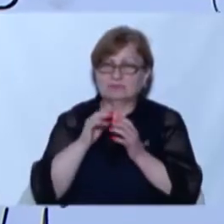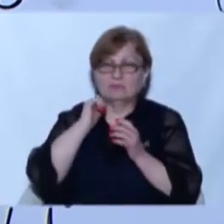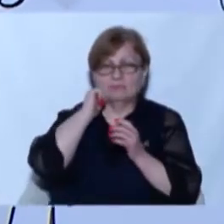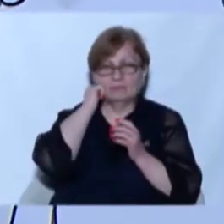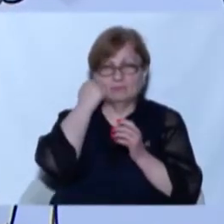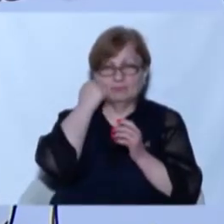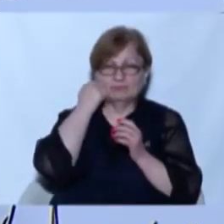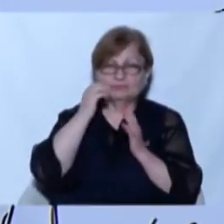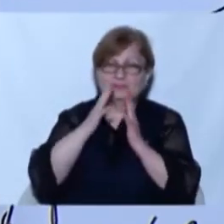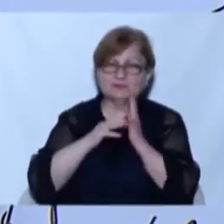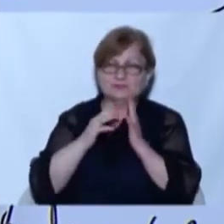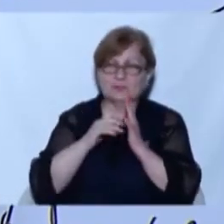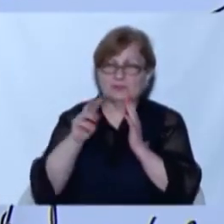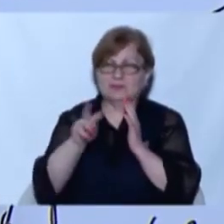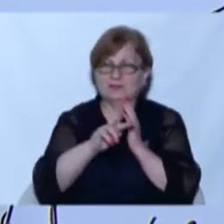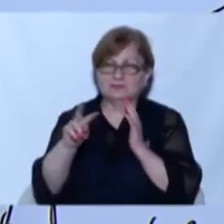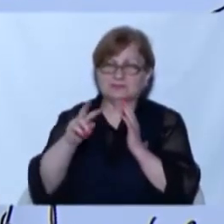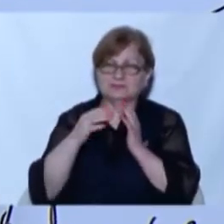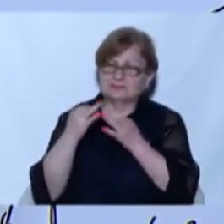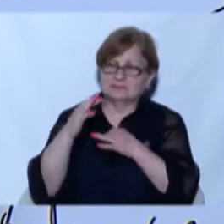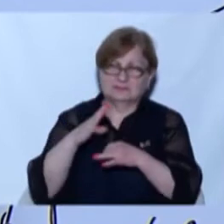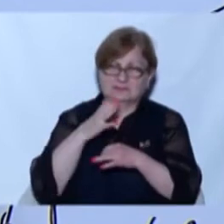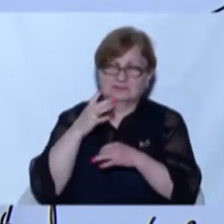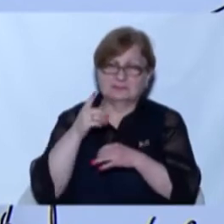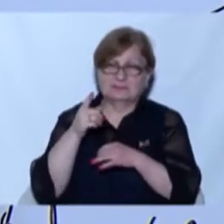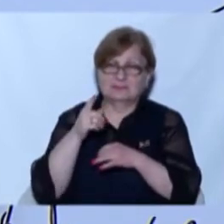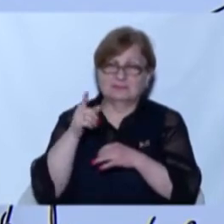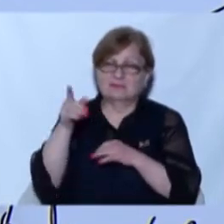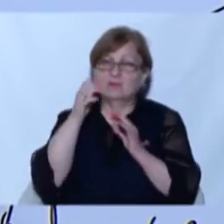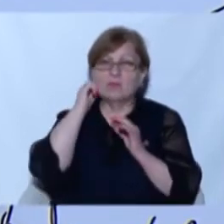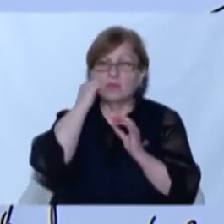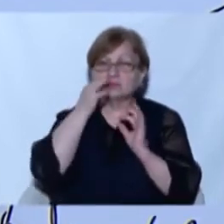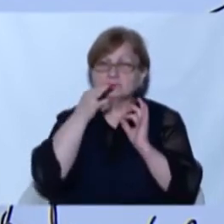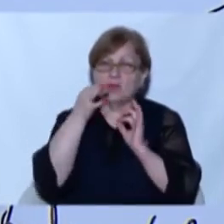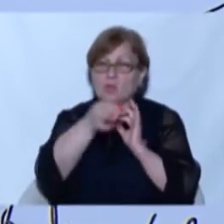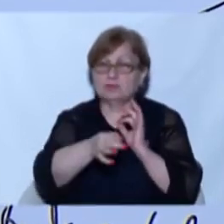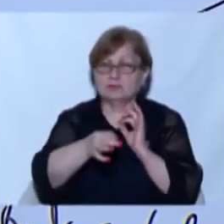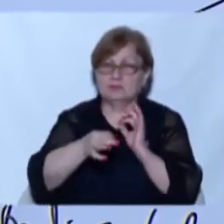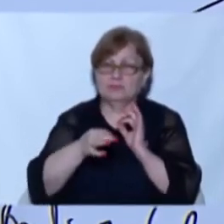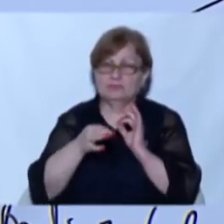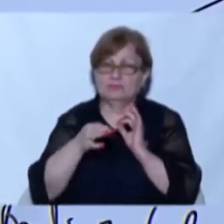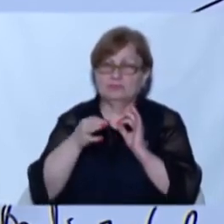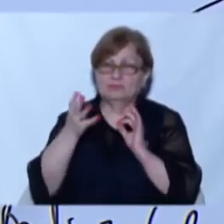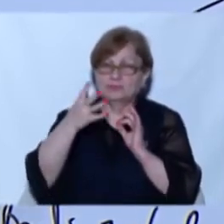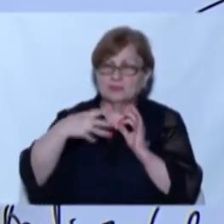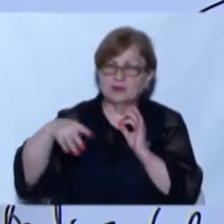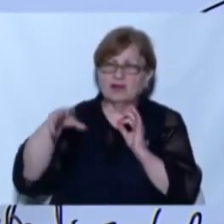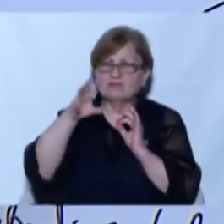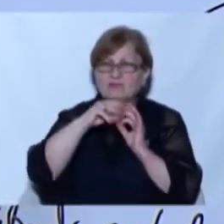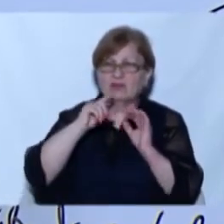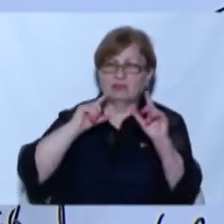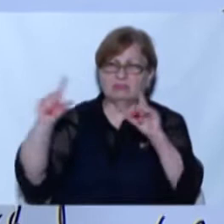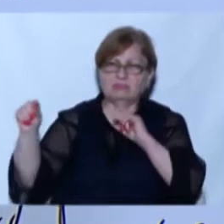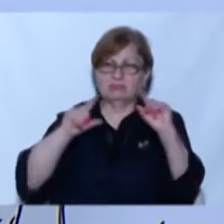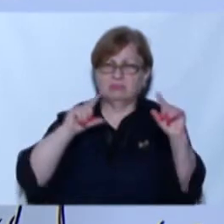მოხუც თანასოფლელთან, რომელიც მას ეტყვის, რომ ყველა წავიდა აქედან და